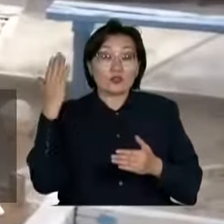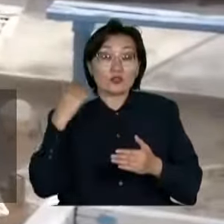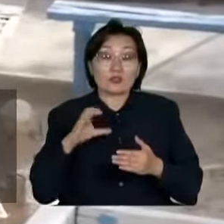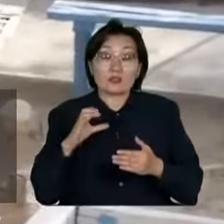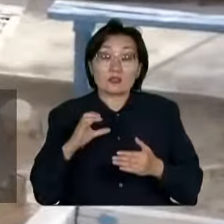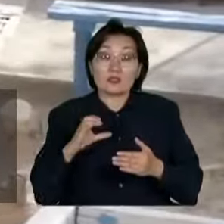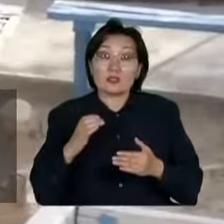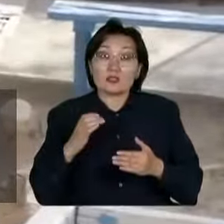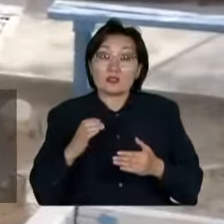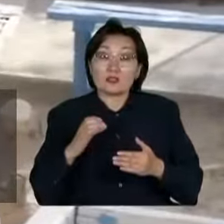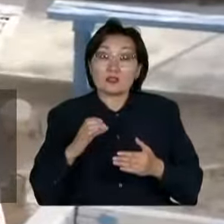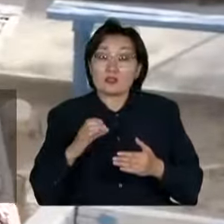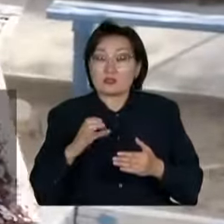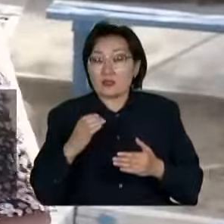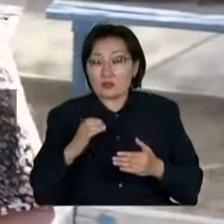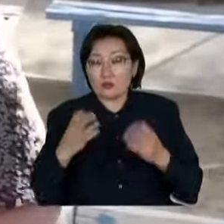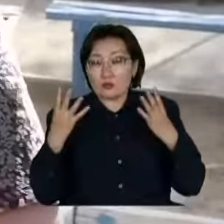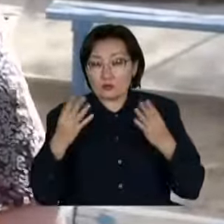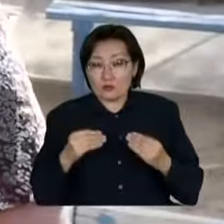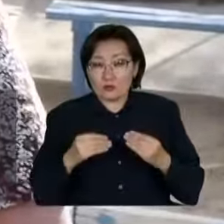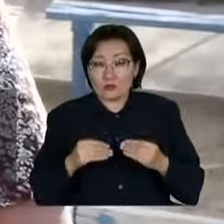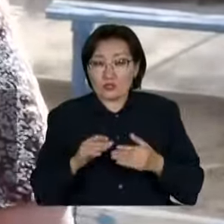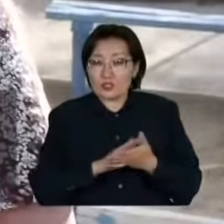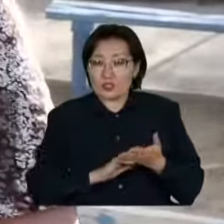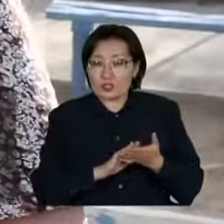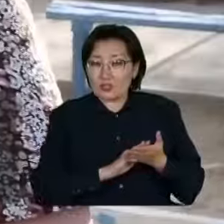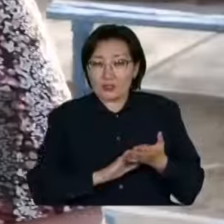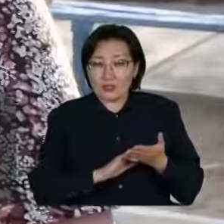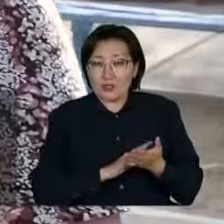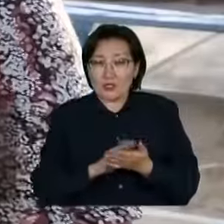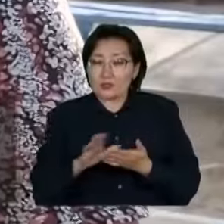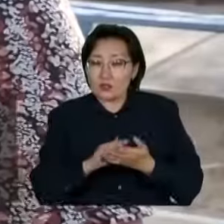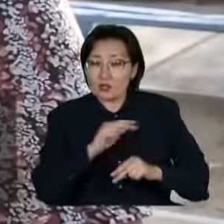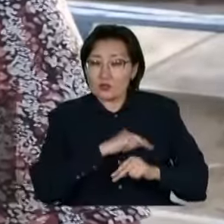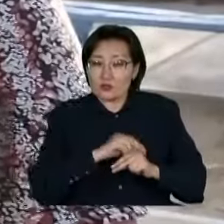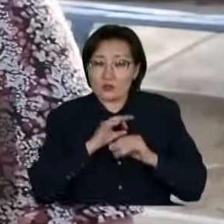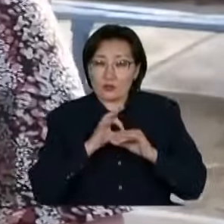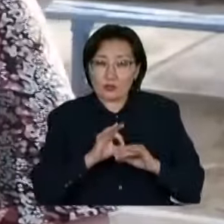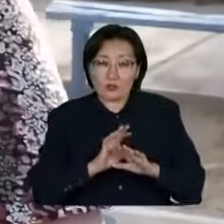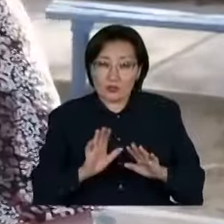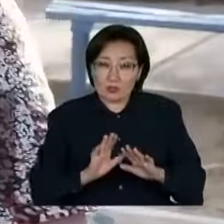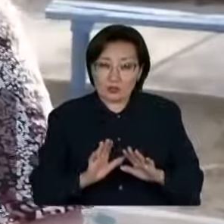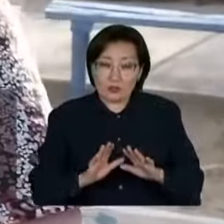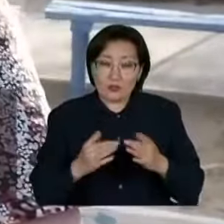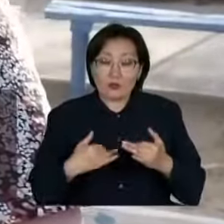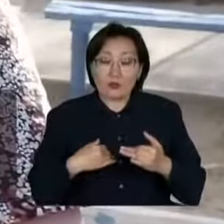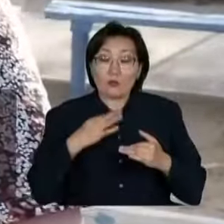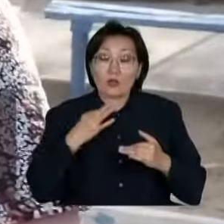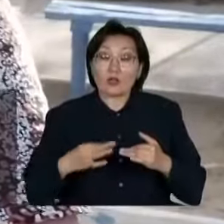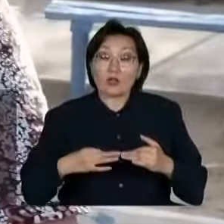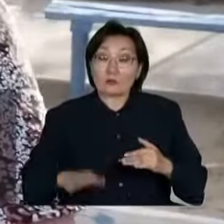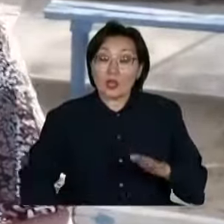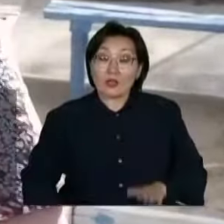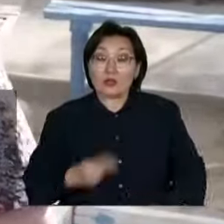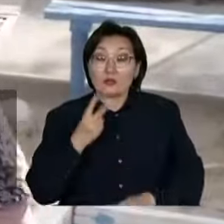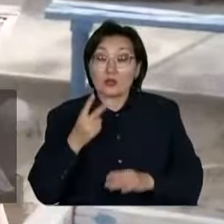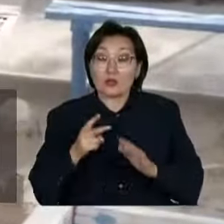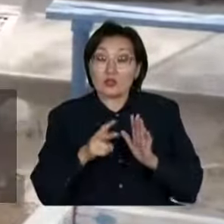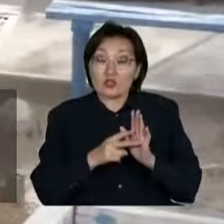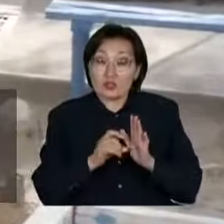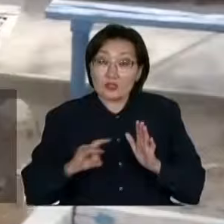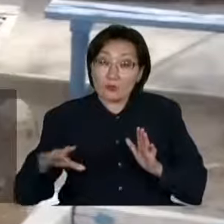бірақ ешқандай шара қолданған жоқ. Балаларымның аяғын жаңа көрдіңіз, біз де неге бардық? 7-ші